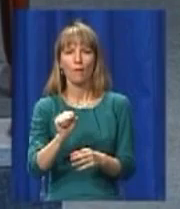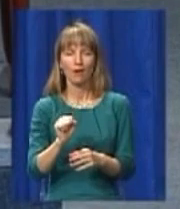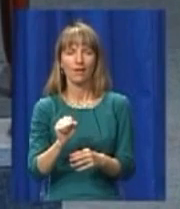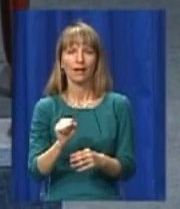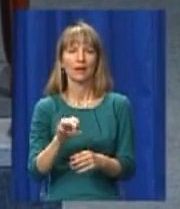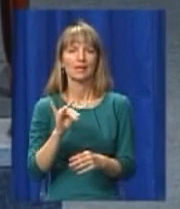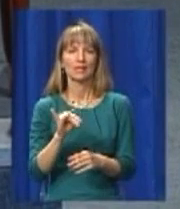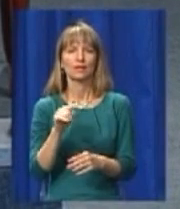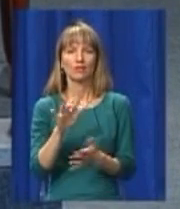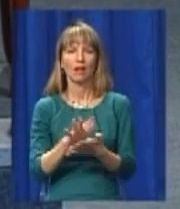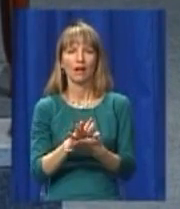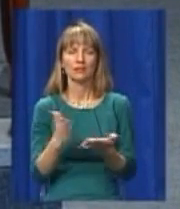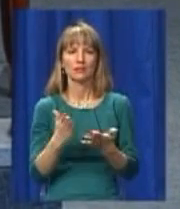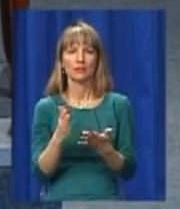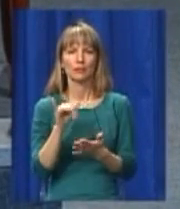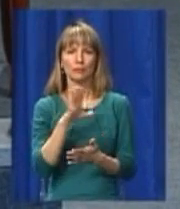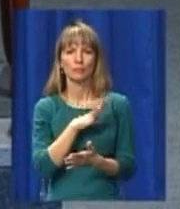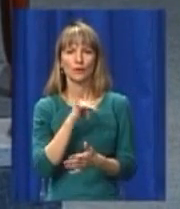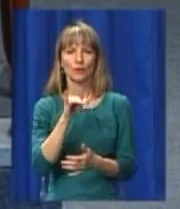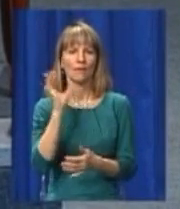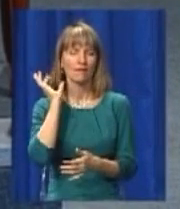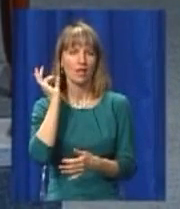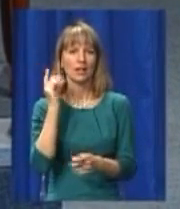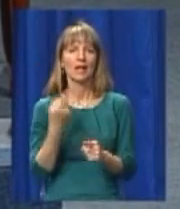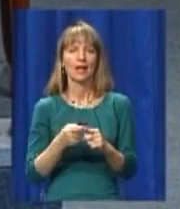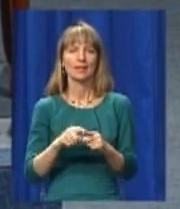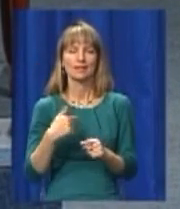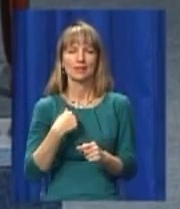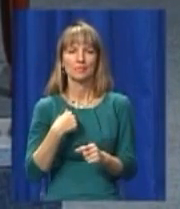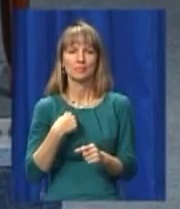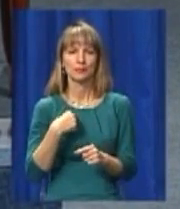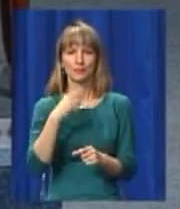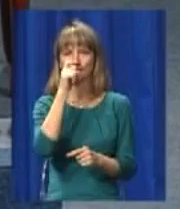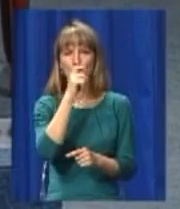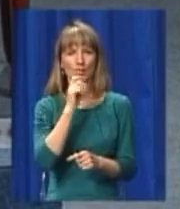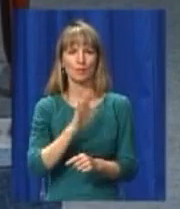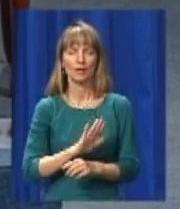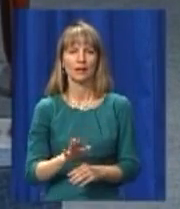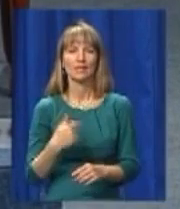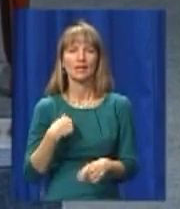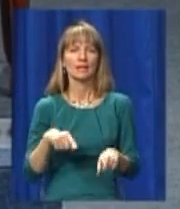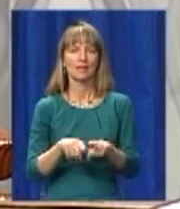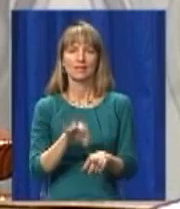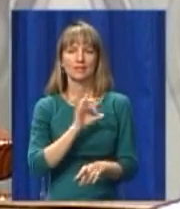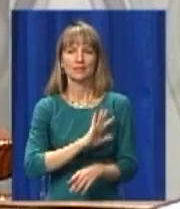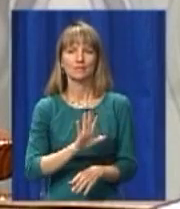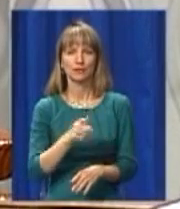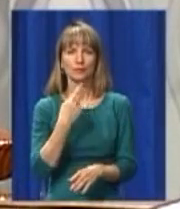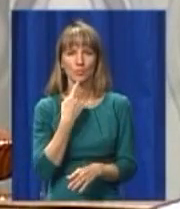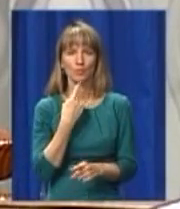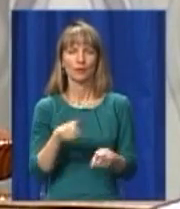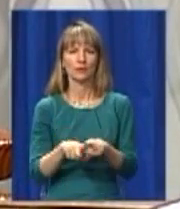взагалі куди дінеться той бруд, який там в волоссі. Ну, так. Це вже нам, не знаю, Я таким не користуюся, а ти, до речі, користуєшся